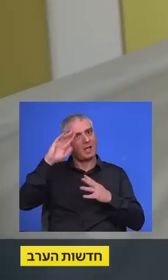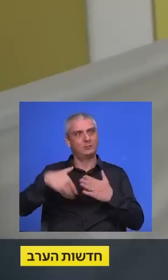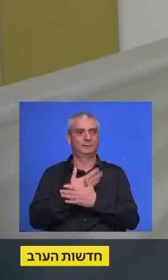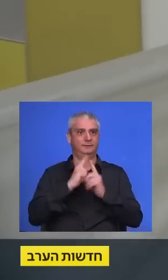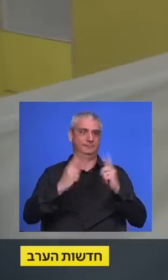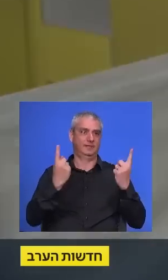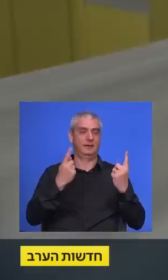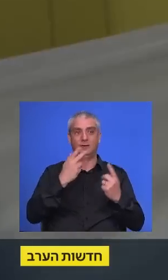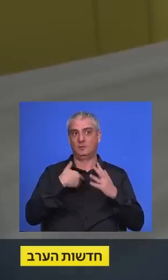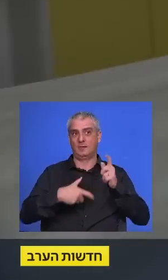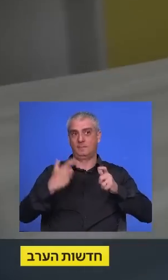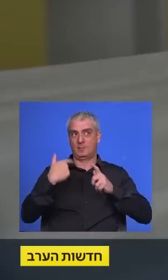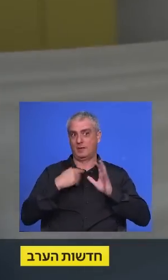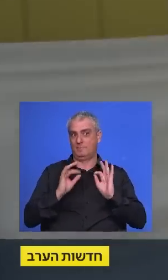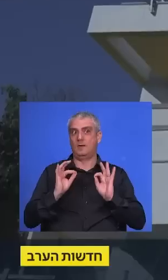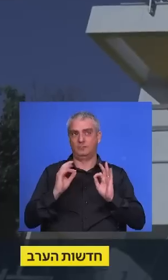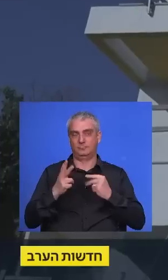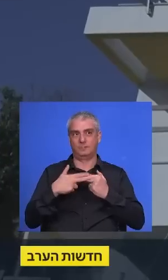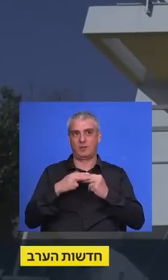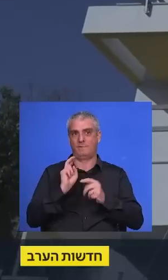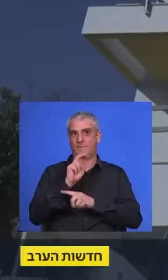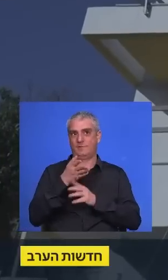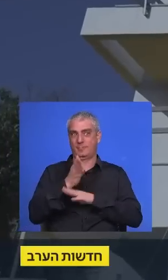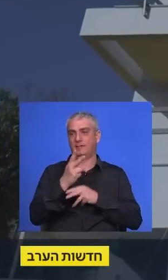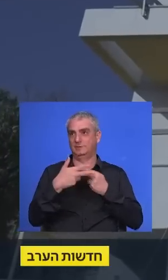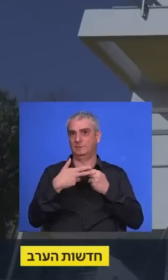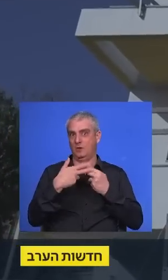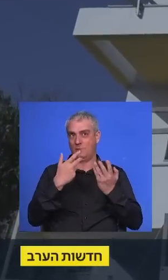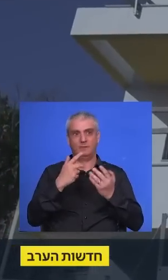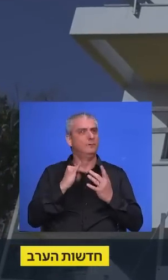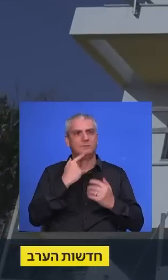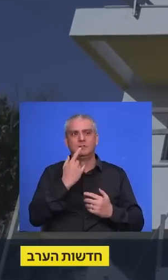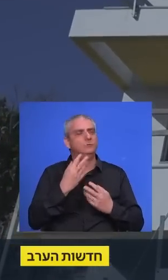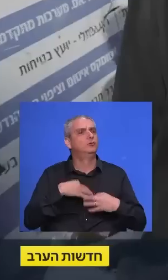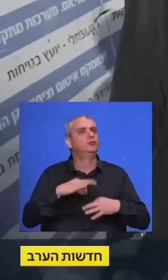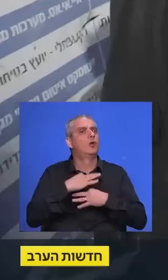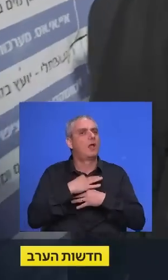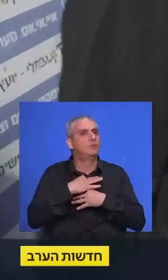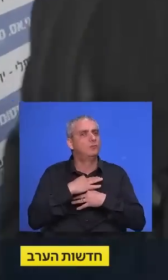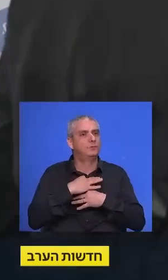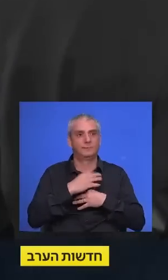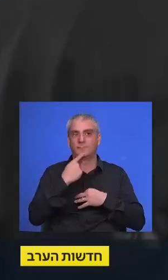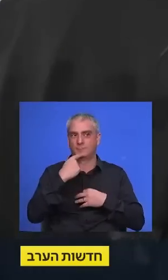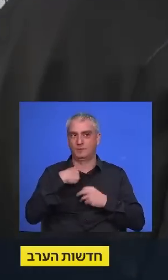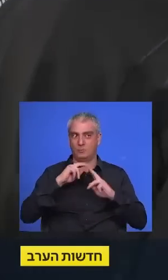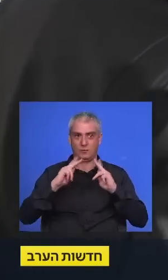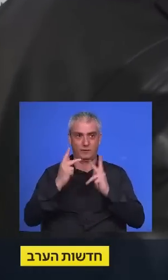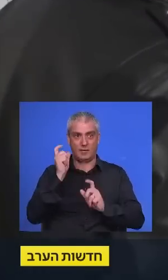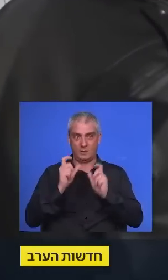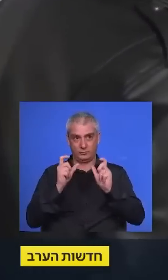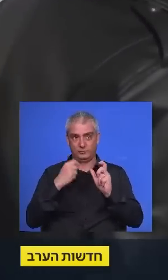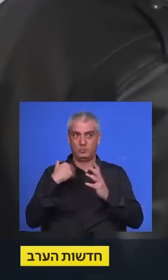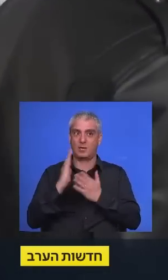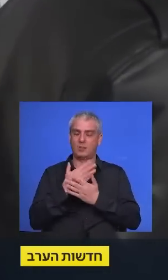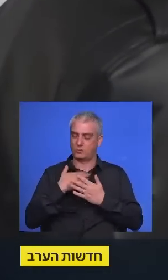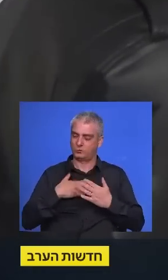הבניין שלנו שאנחנו ממש עומדים להיכנס אליו בקרוב. מה זאת אומרת שלנו? אנחנו קבוצה של אנשים